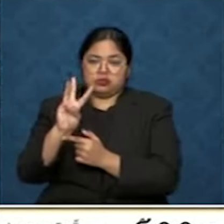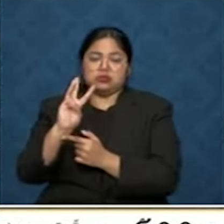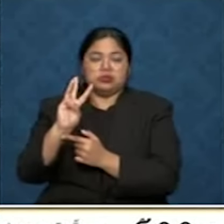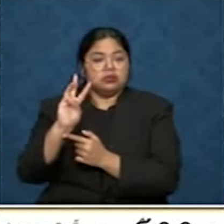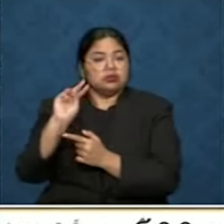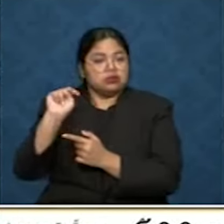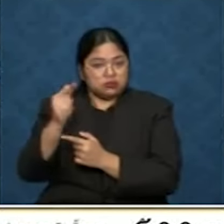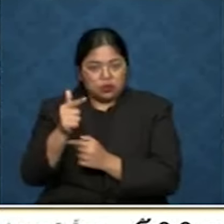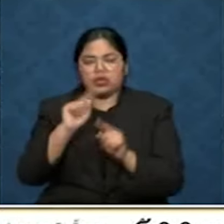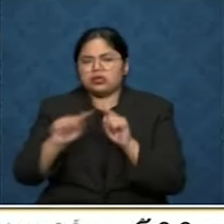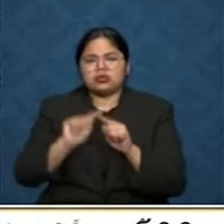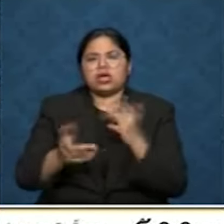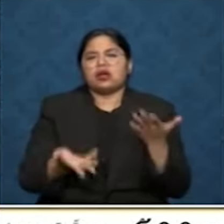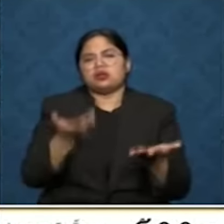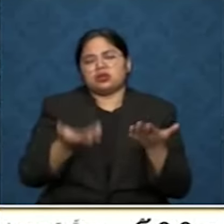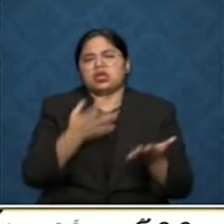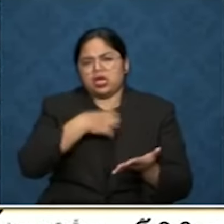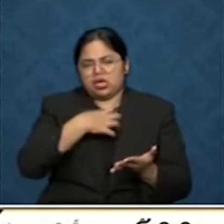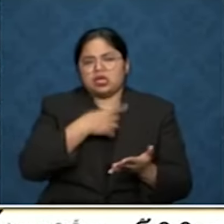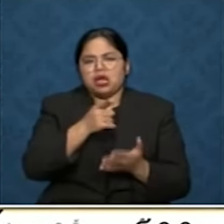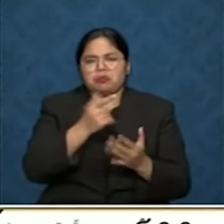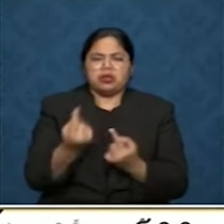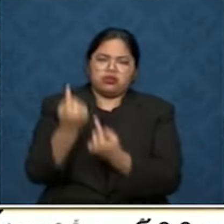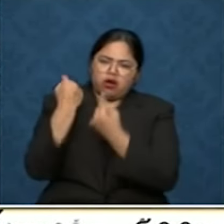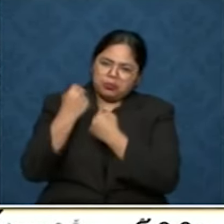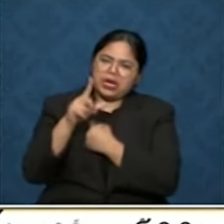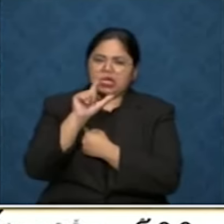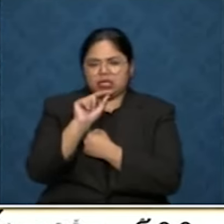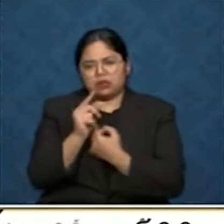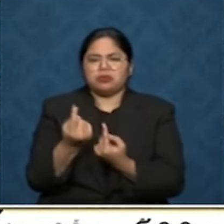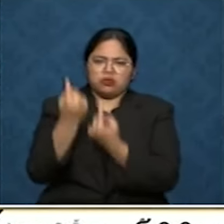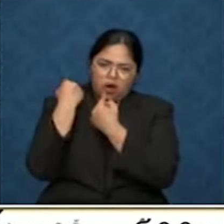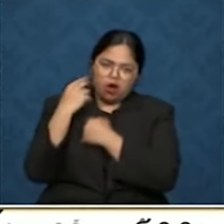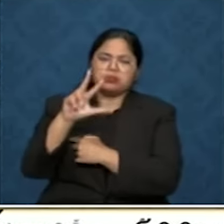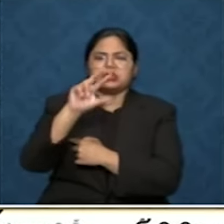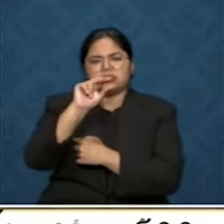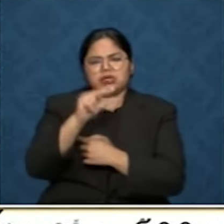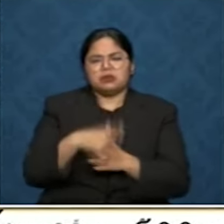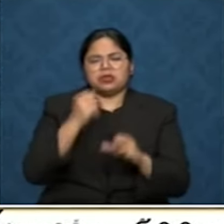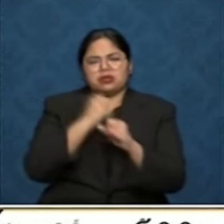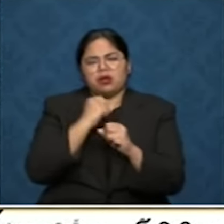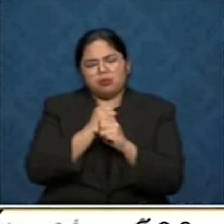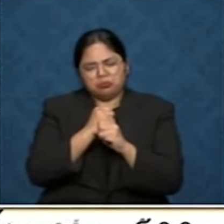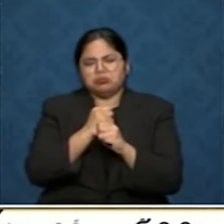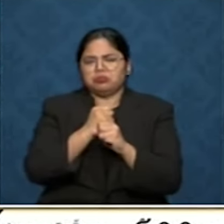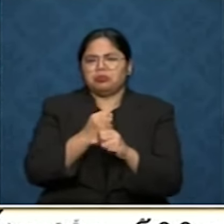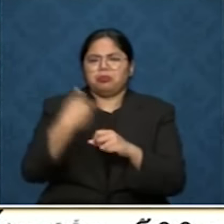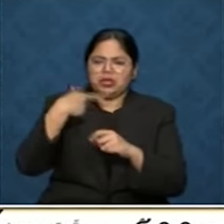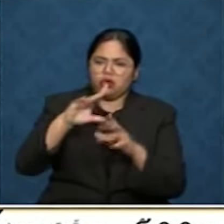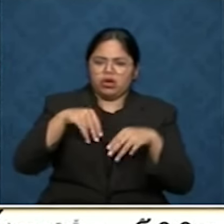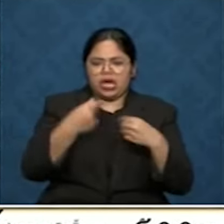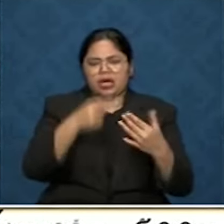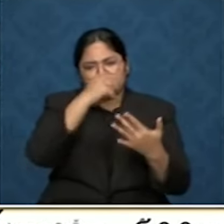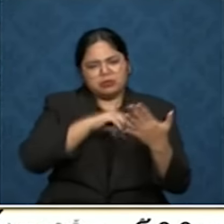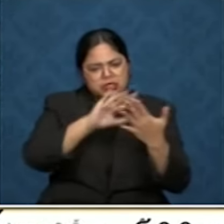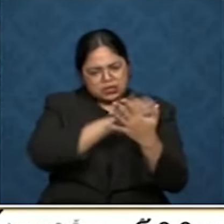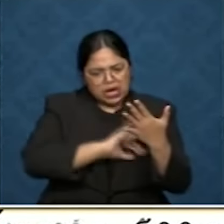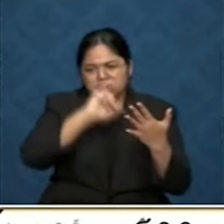ชอบับราชการเป็นพิเศษเนี่ยย้อนไปได้ 20ปีย้อนไปได้ 30ปีอะไรว่ากันต้องทำความชอบถึงระดับชาติหรือระดับจังหวัดหรือระดับ